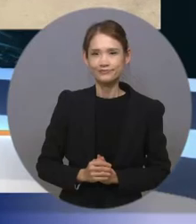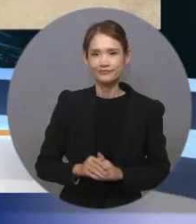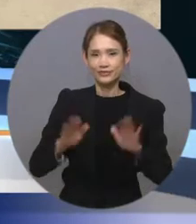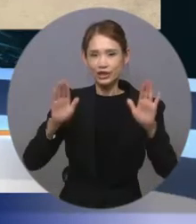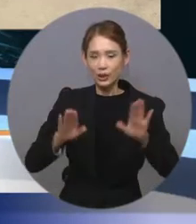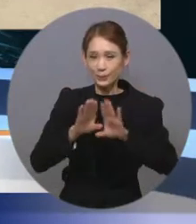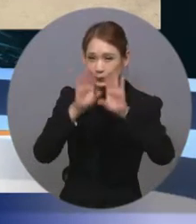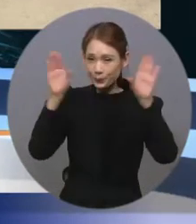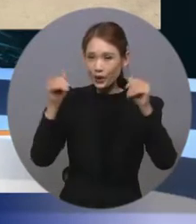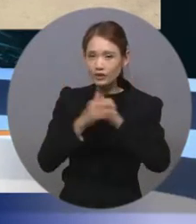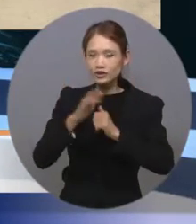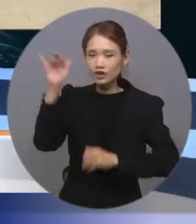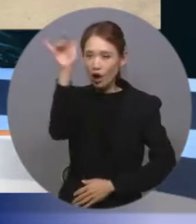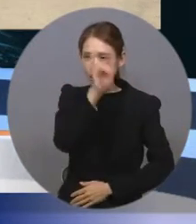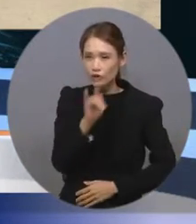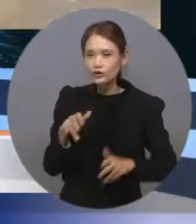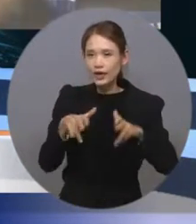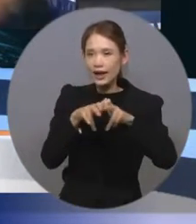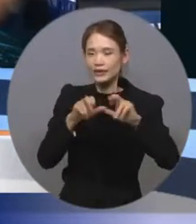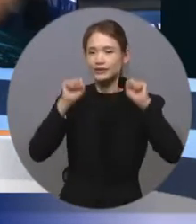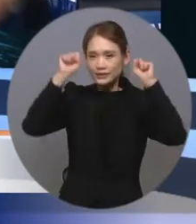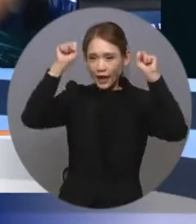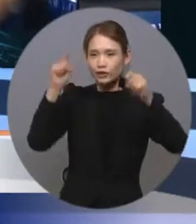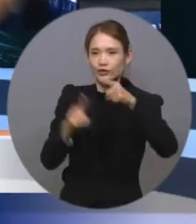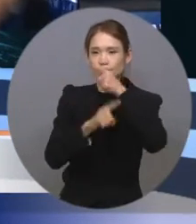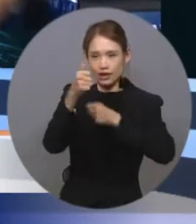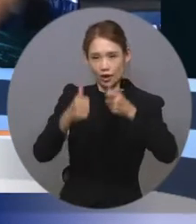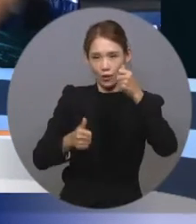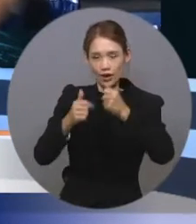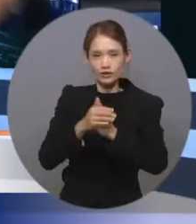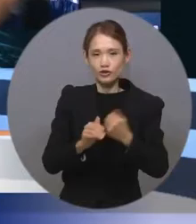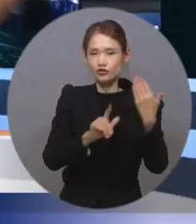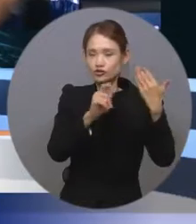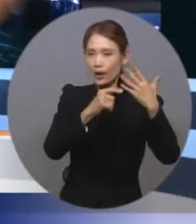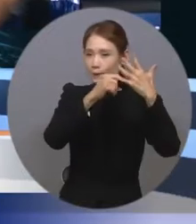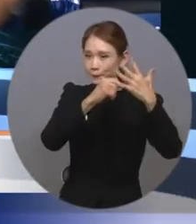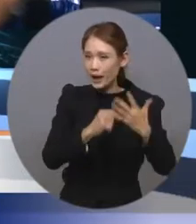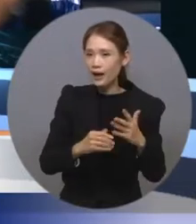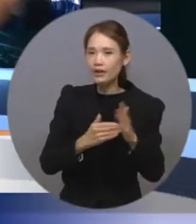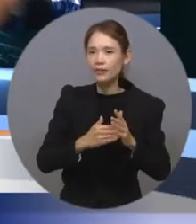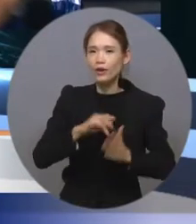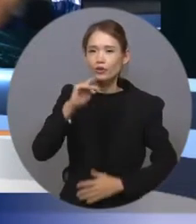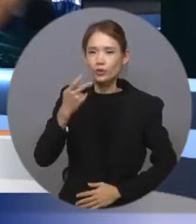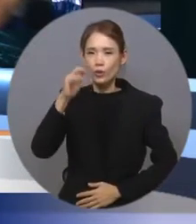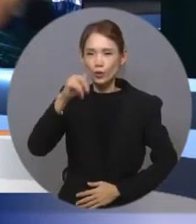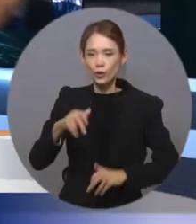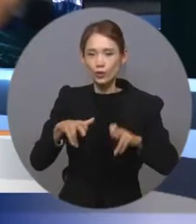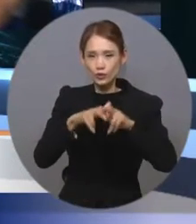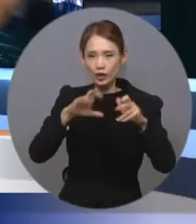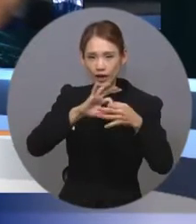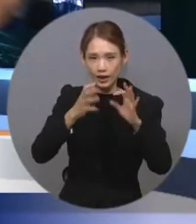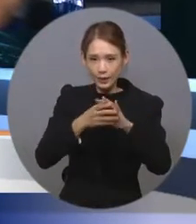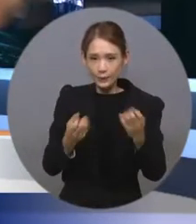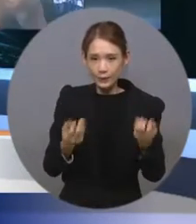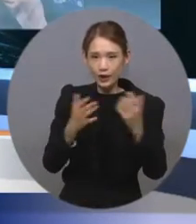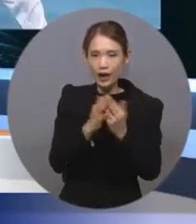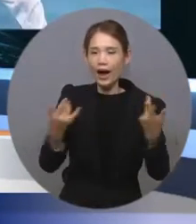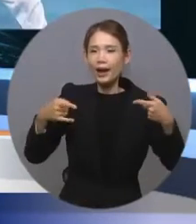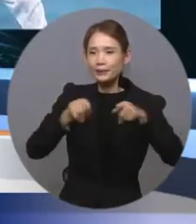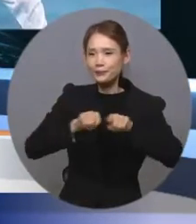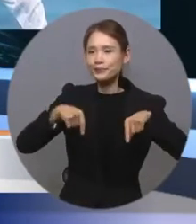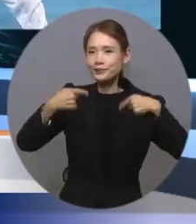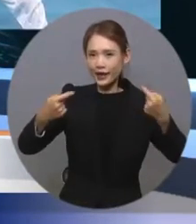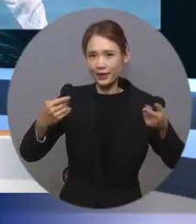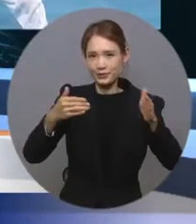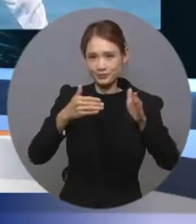이번에 열린 전국 장애인 체육대회 에는 지난 9월 막을 내린 도쿄 패럴림픽 국가대표 선수들도 출전했습니다